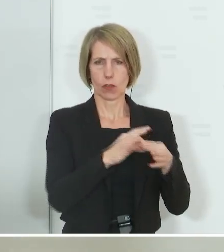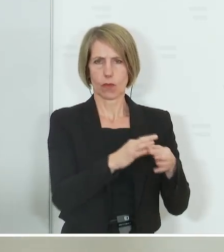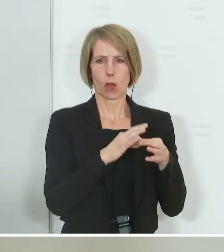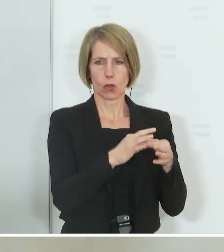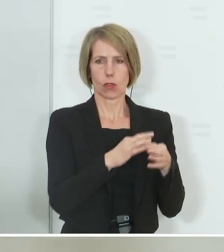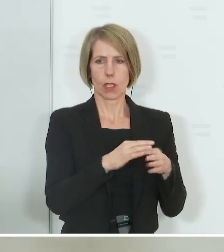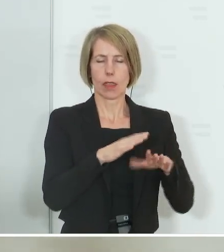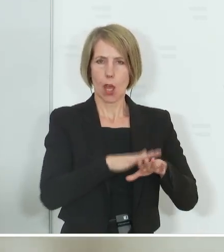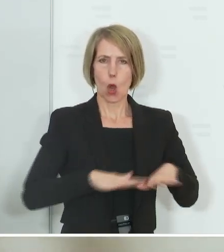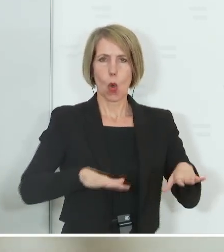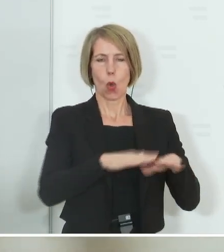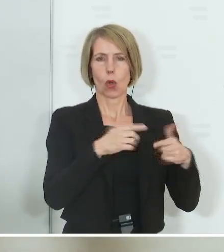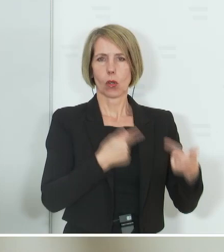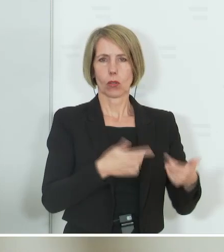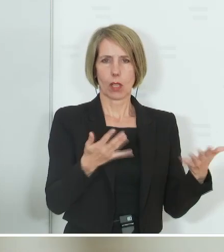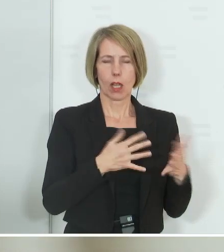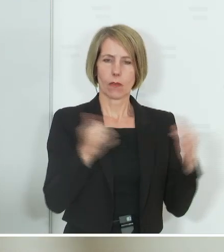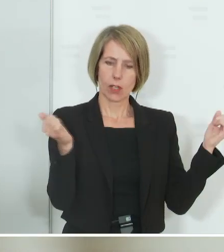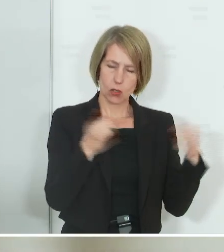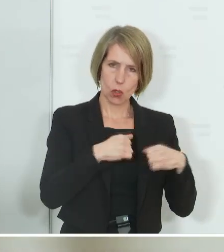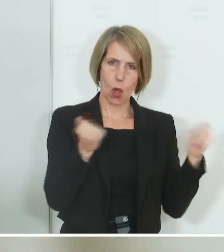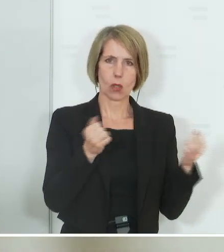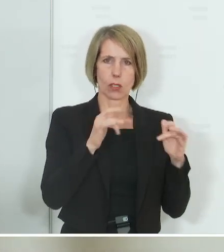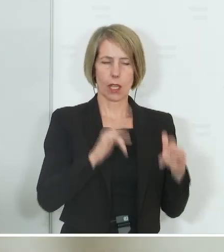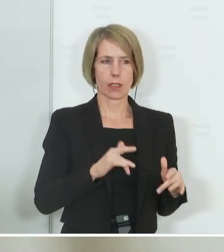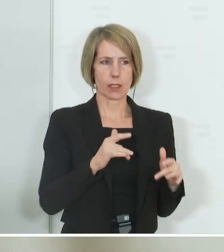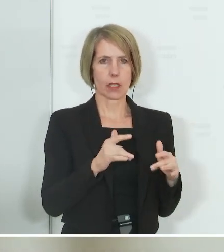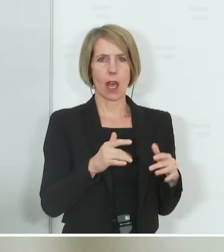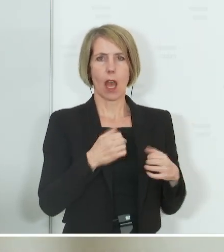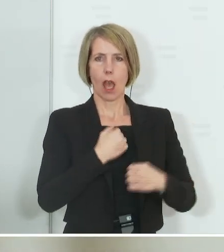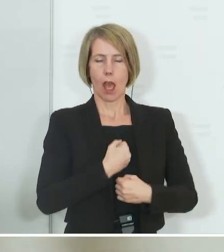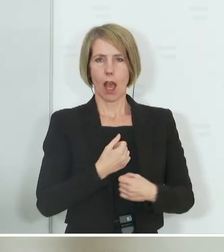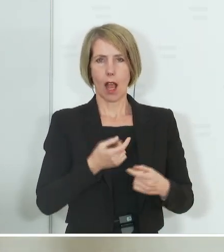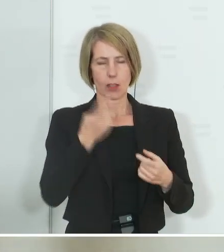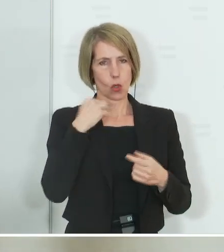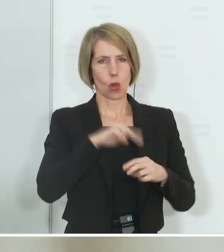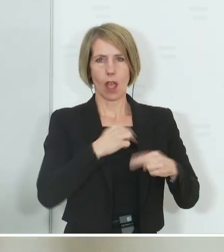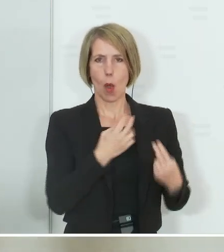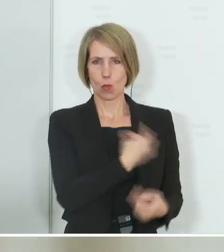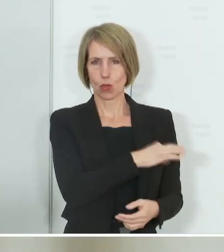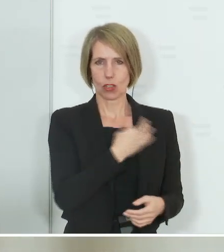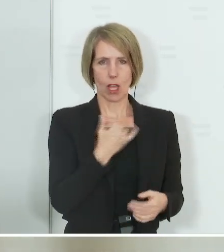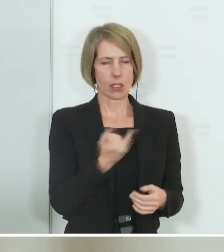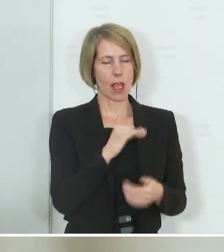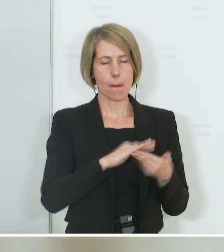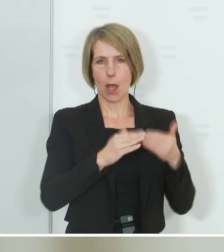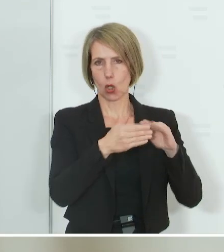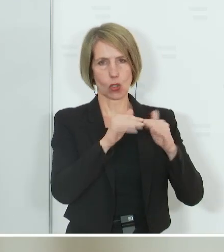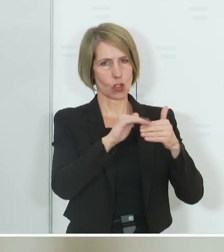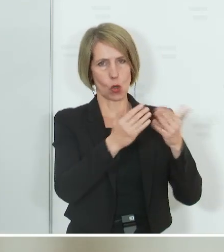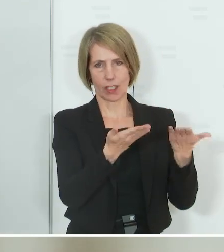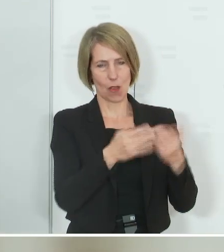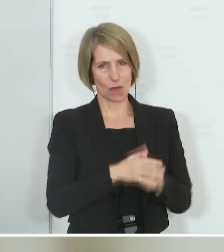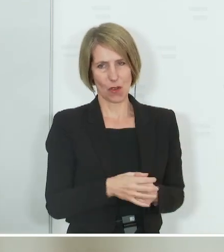der Zusammenarbeit hier mitzuwirken. Und die Haltung des Herrn Bundeskanzlers ist immer konstruktiv. Spanien